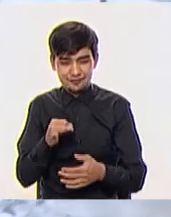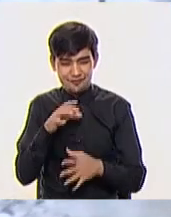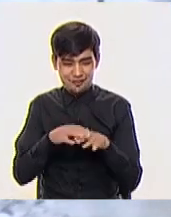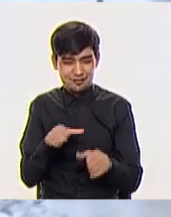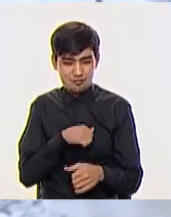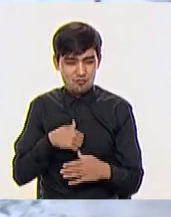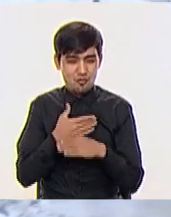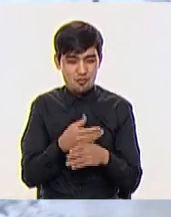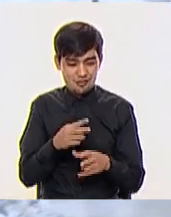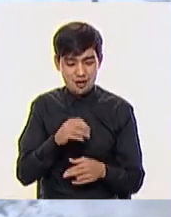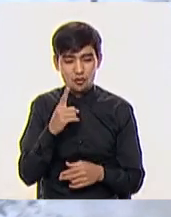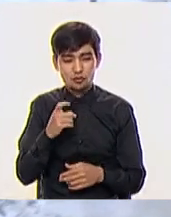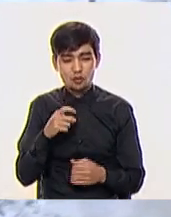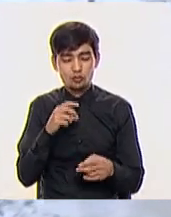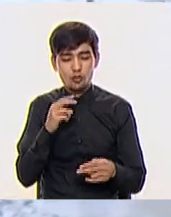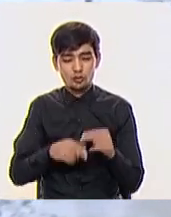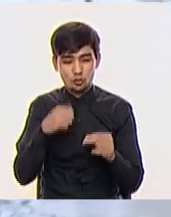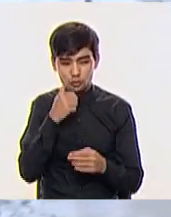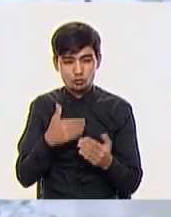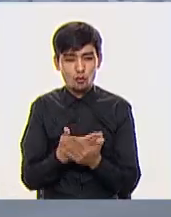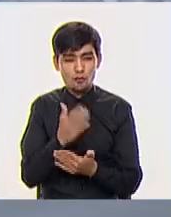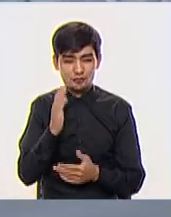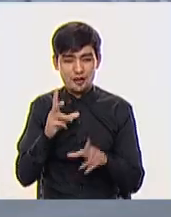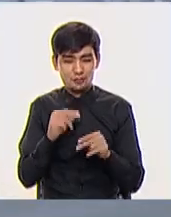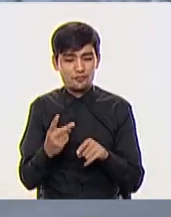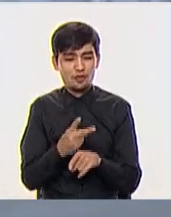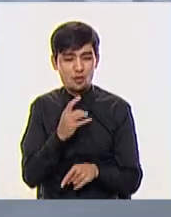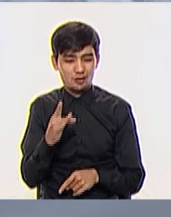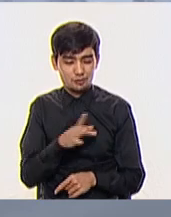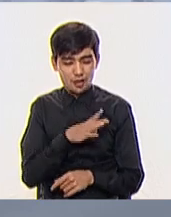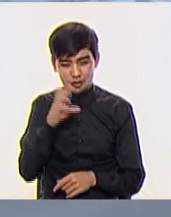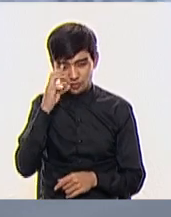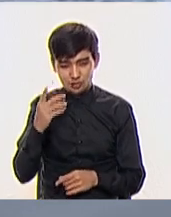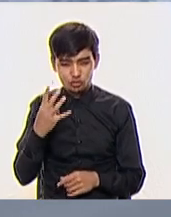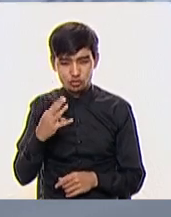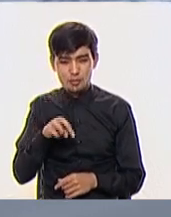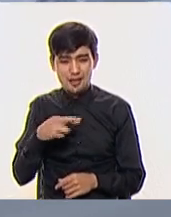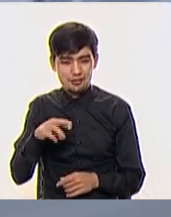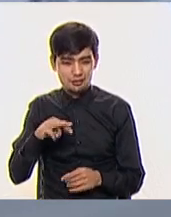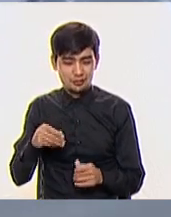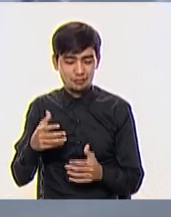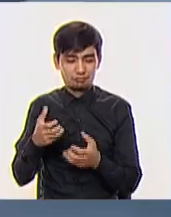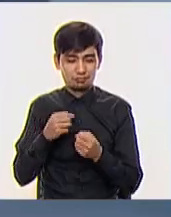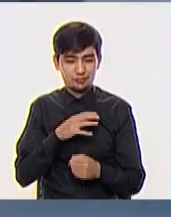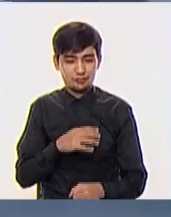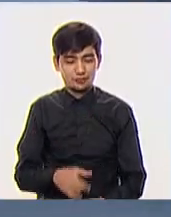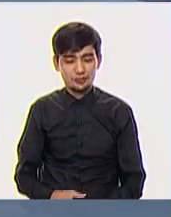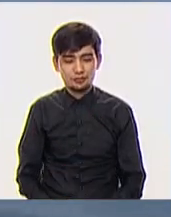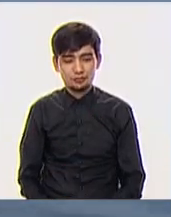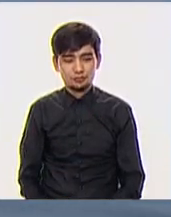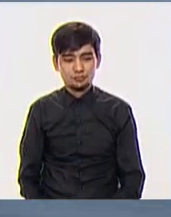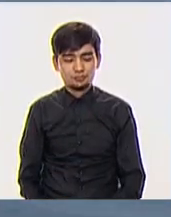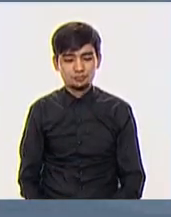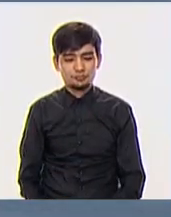Ал жыл соңына дейін 100 автобусты жаңартамыз деп екінші мәрте сөз берді. Оған бюджеттен 4 миллиард теңге бөлініпті. Руслан Жасұланұлы,